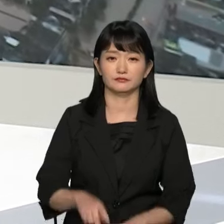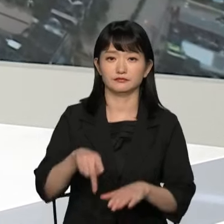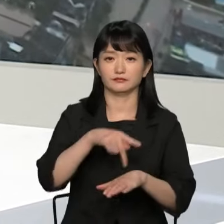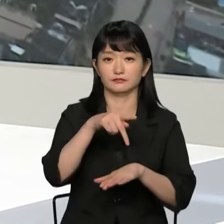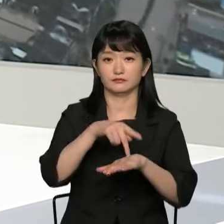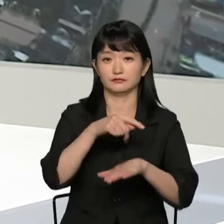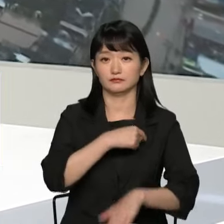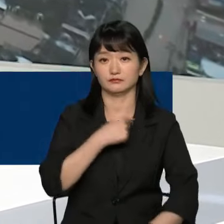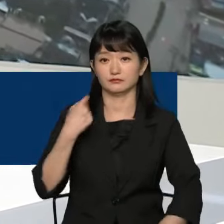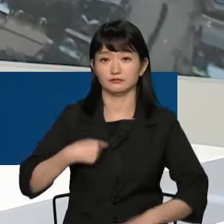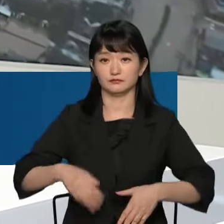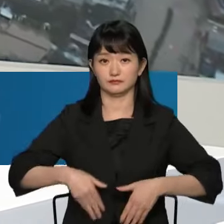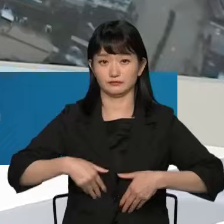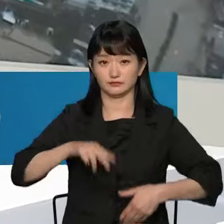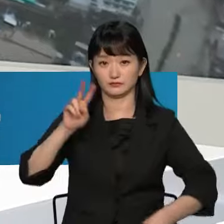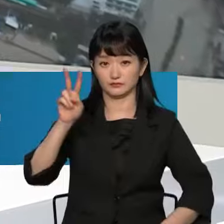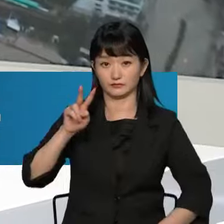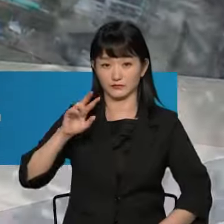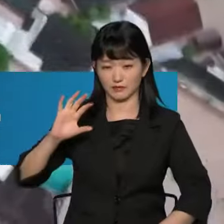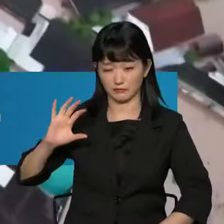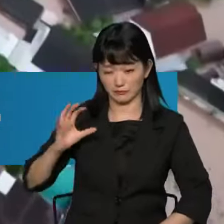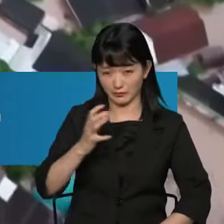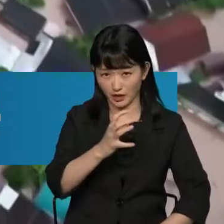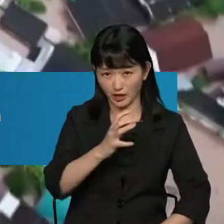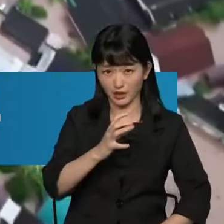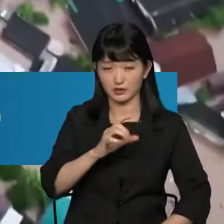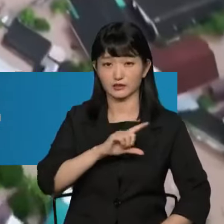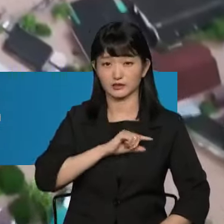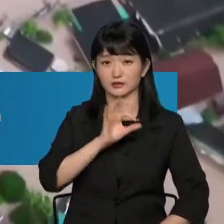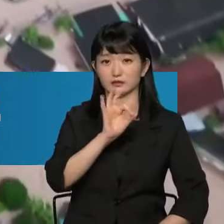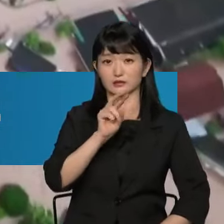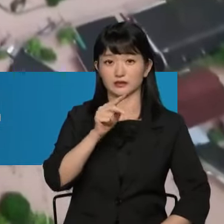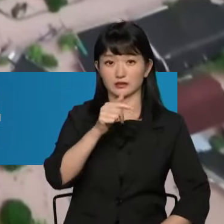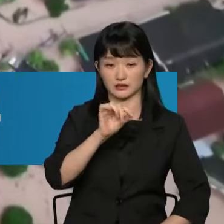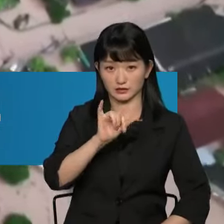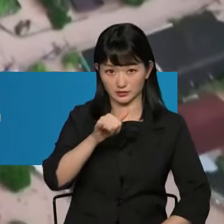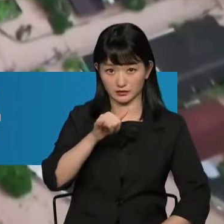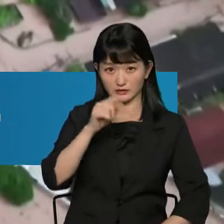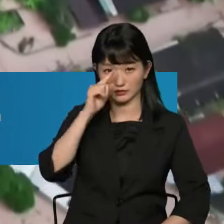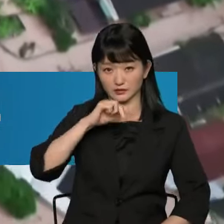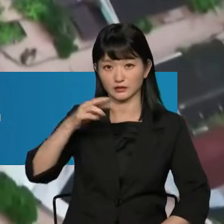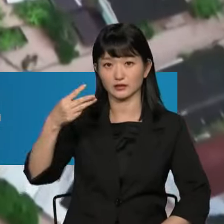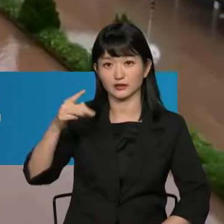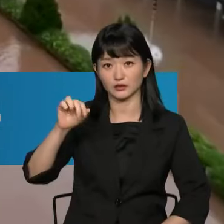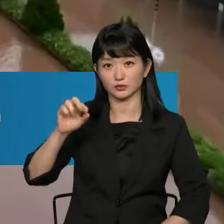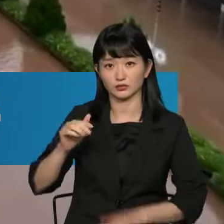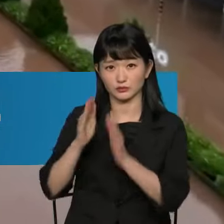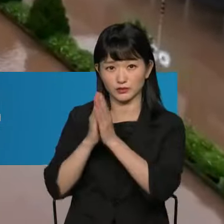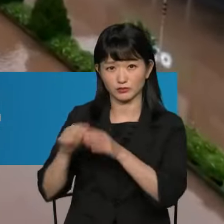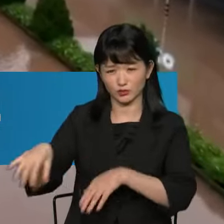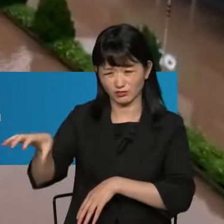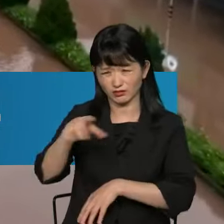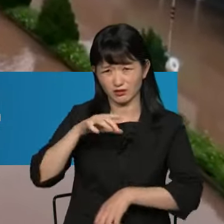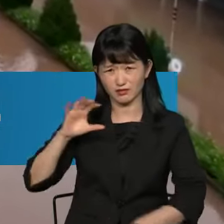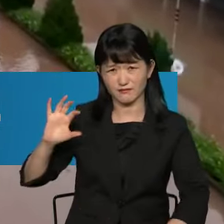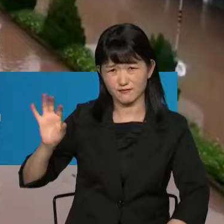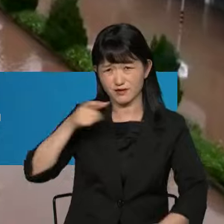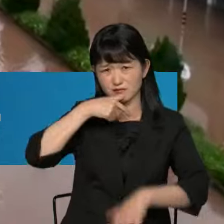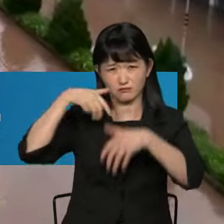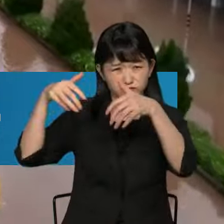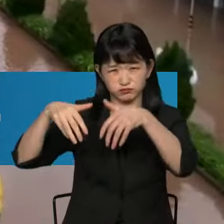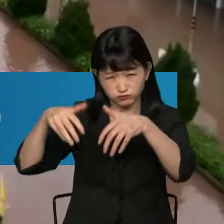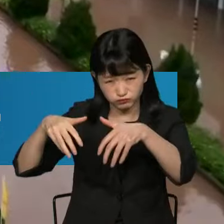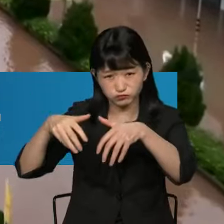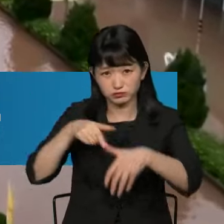필리핀과 중국 남부, 베트남을 강타한 11호 태풍 야기가 태국과 라오스, 미얀마까지 물바다로 만들었습니다.